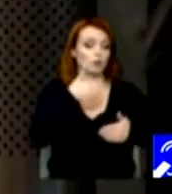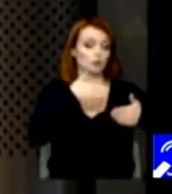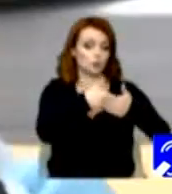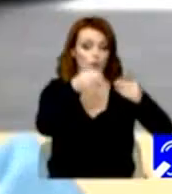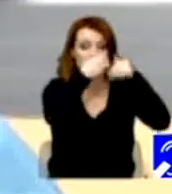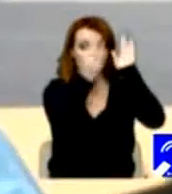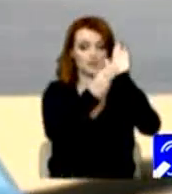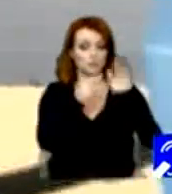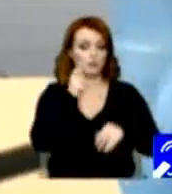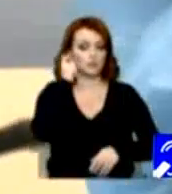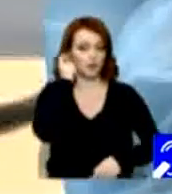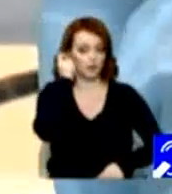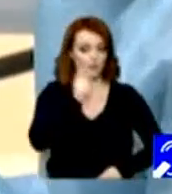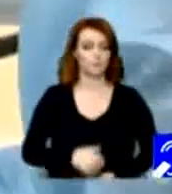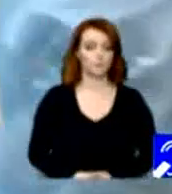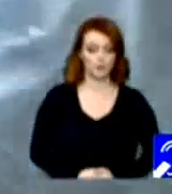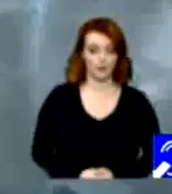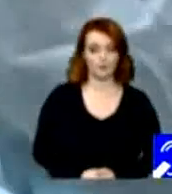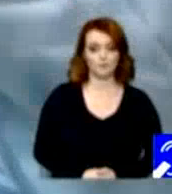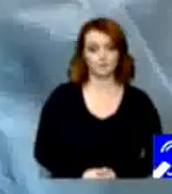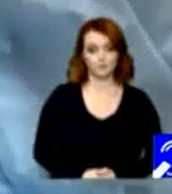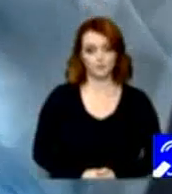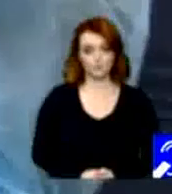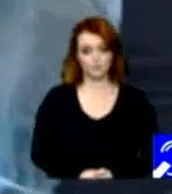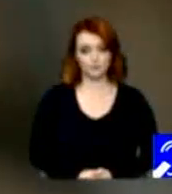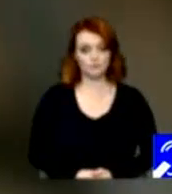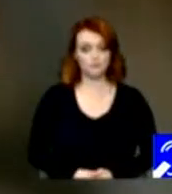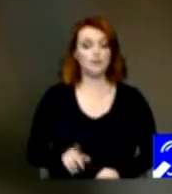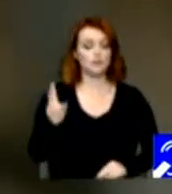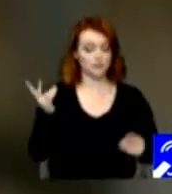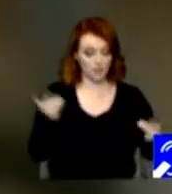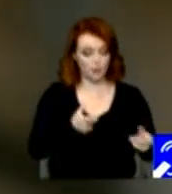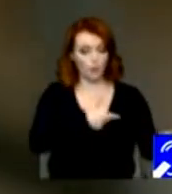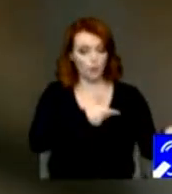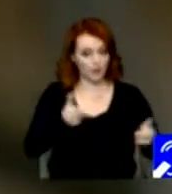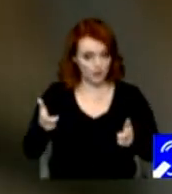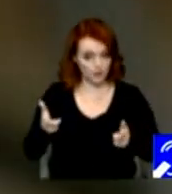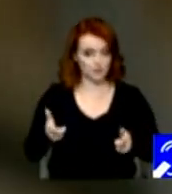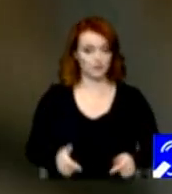rimă și cu două trei implică o pregătire logistică